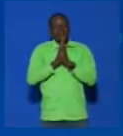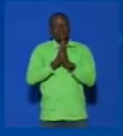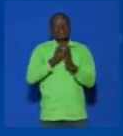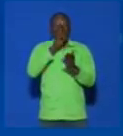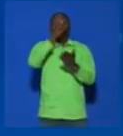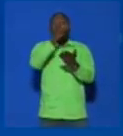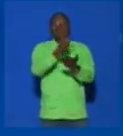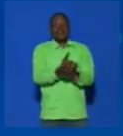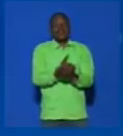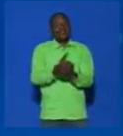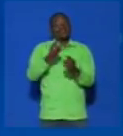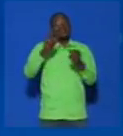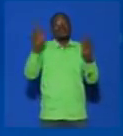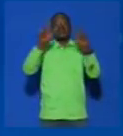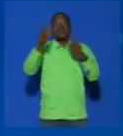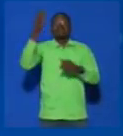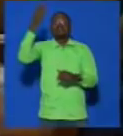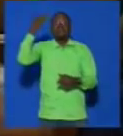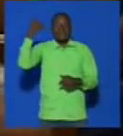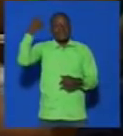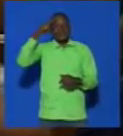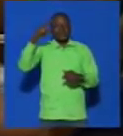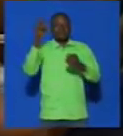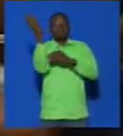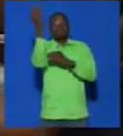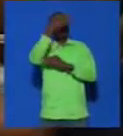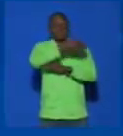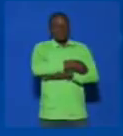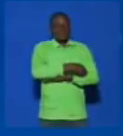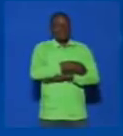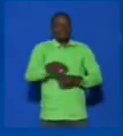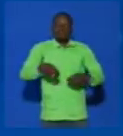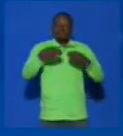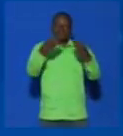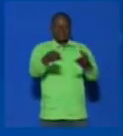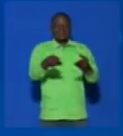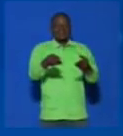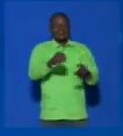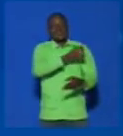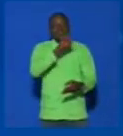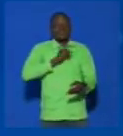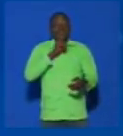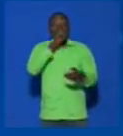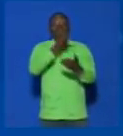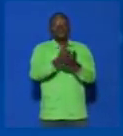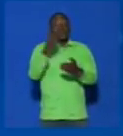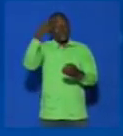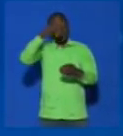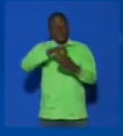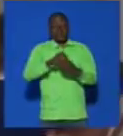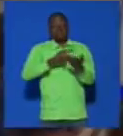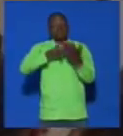lundi dernier à strasbourg notamment concernant la frontière nord irlandaise je les ai donné ceci complète et clôt l'accord global de